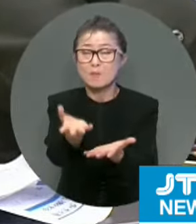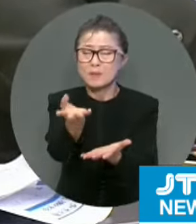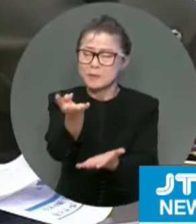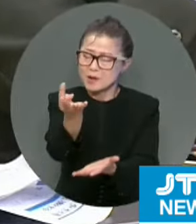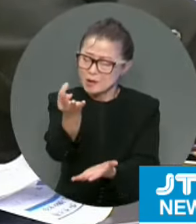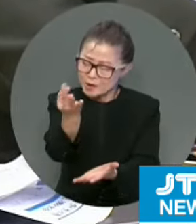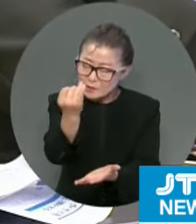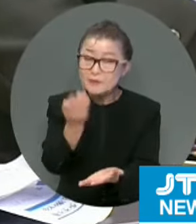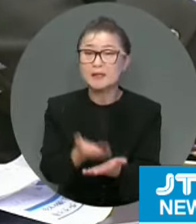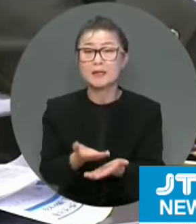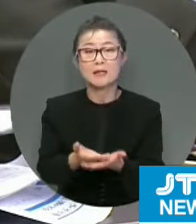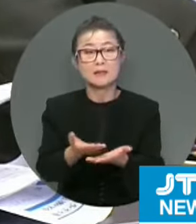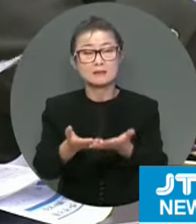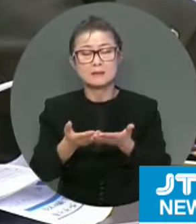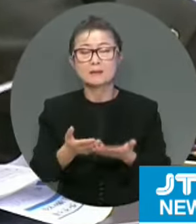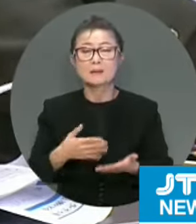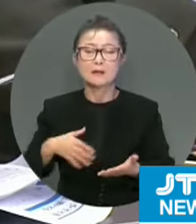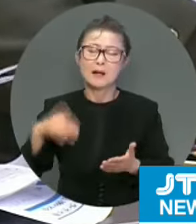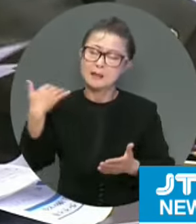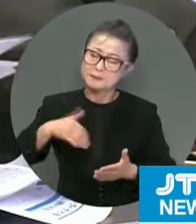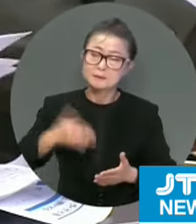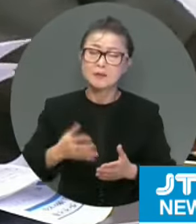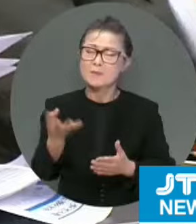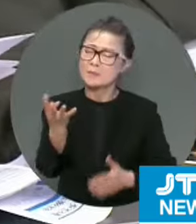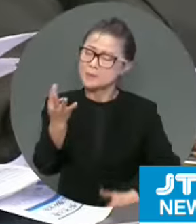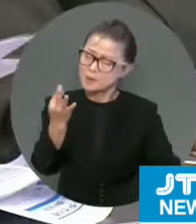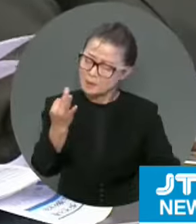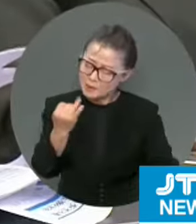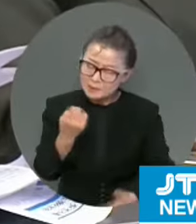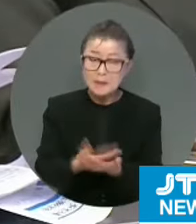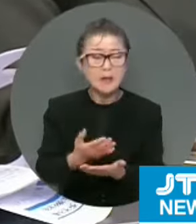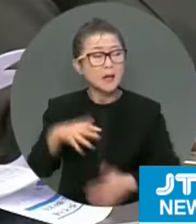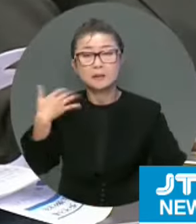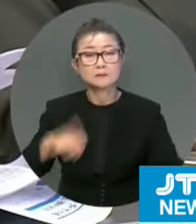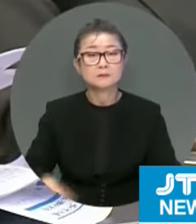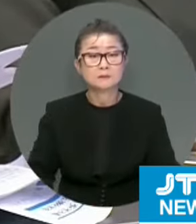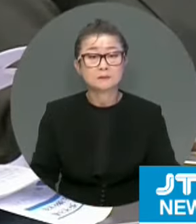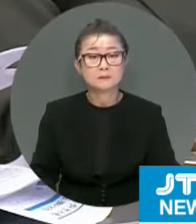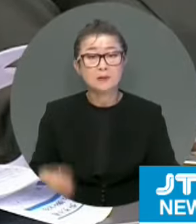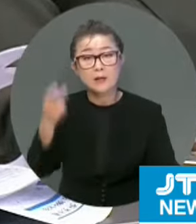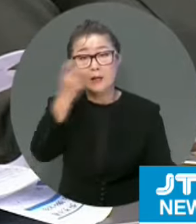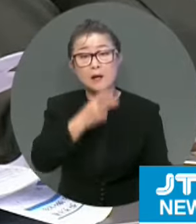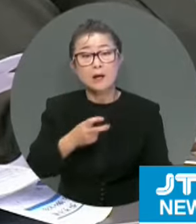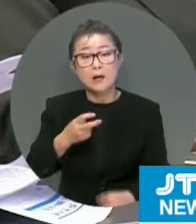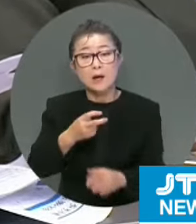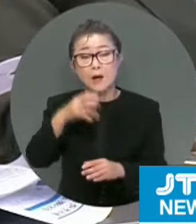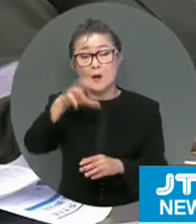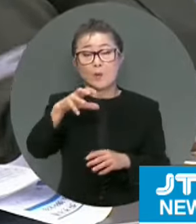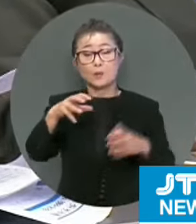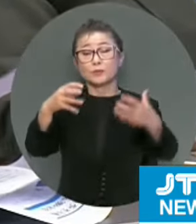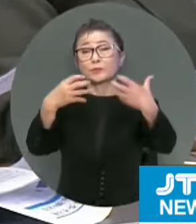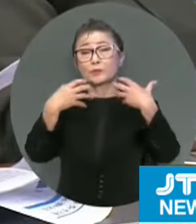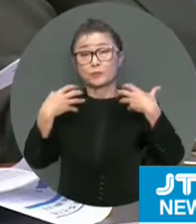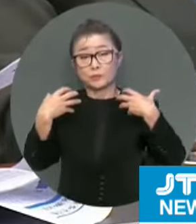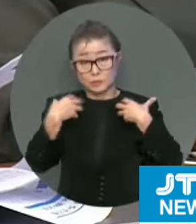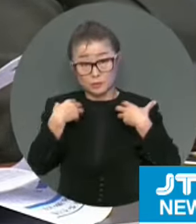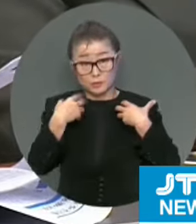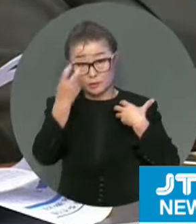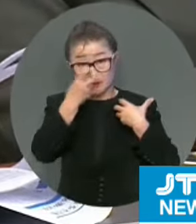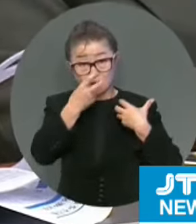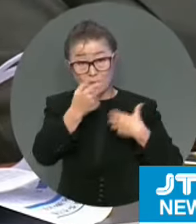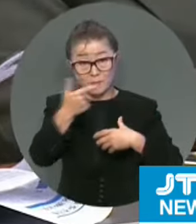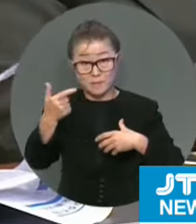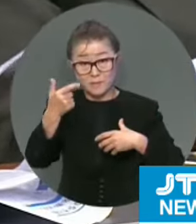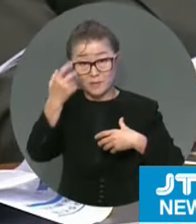오지를 않습니다. 그러더니 울산지검이 유상범 의원이 질의하는 것에 맞춰서 그런 일이 없다는 식으로